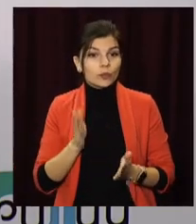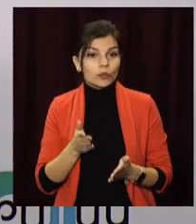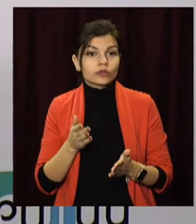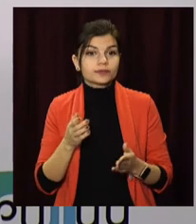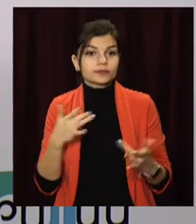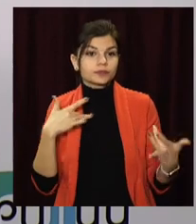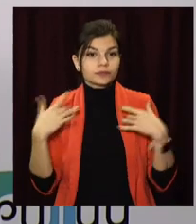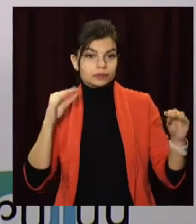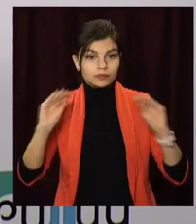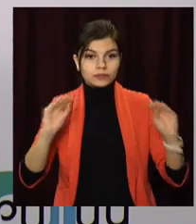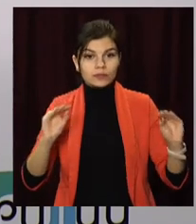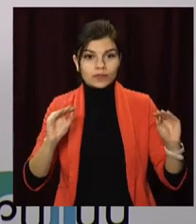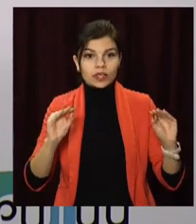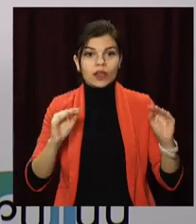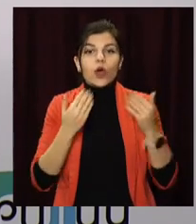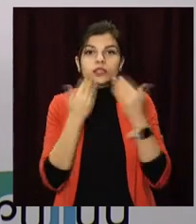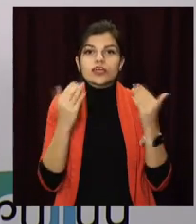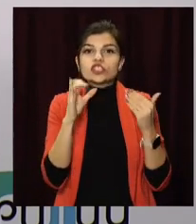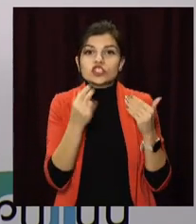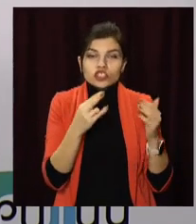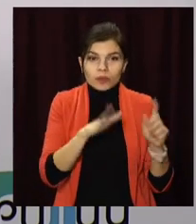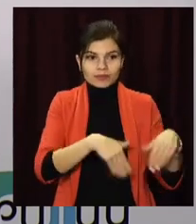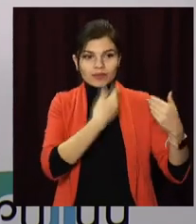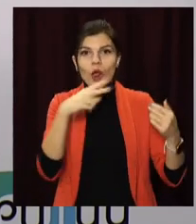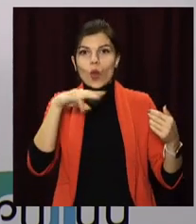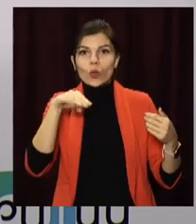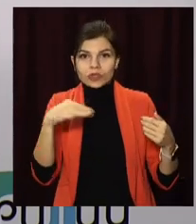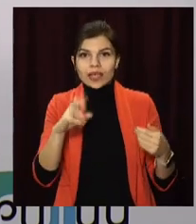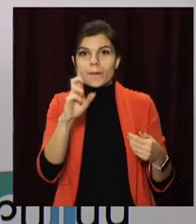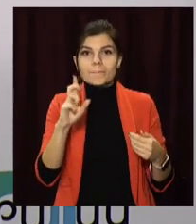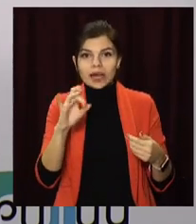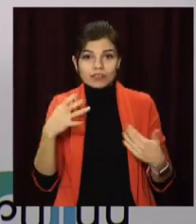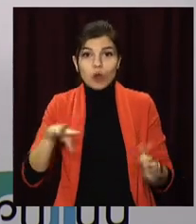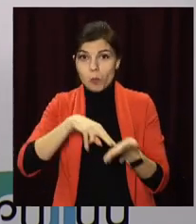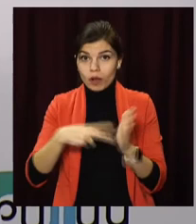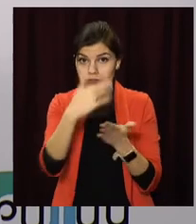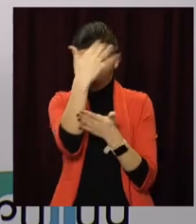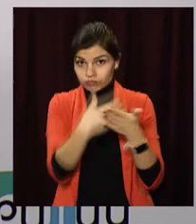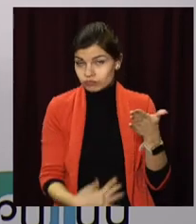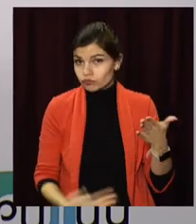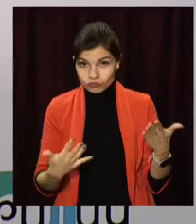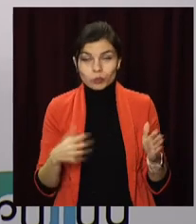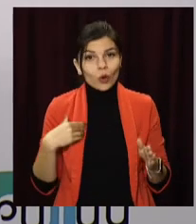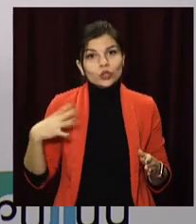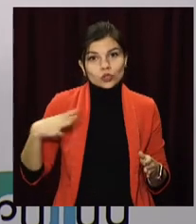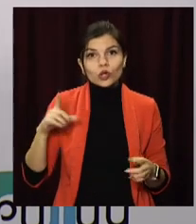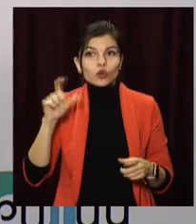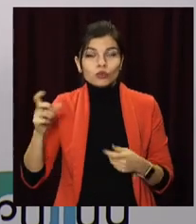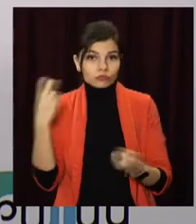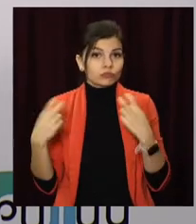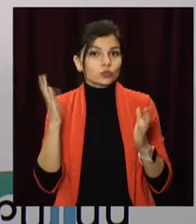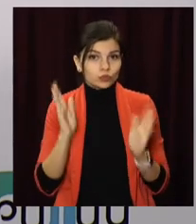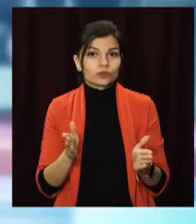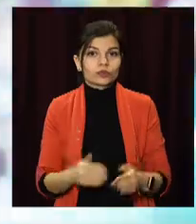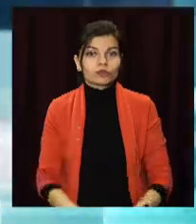будемо грати останні вистави січня, і вже лютий, і березень, вже все розплановано. Очікуємо, що глядач до